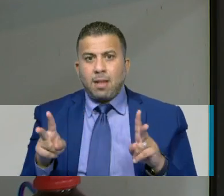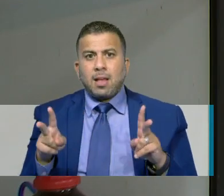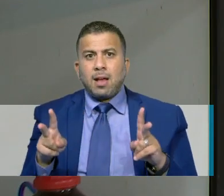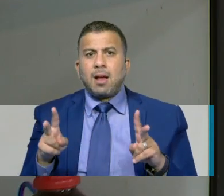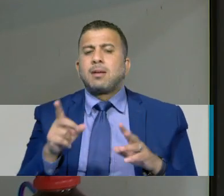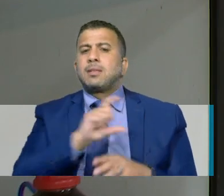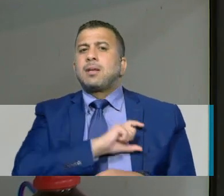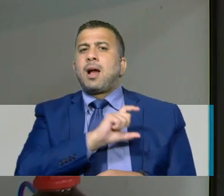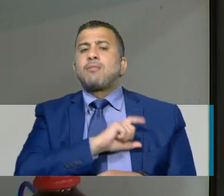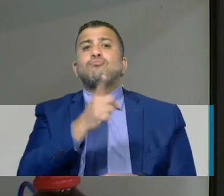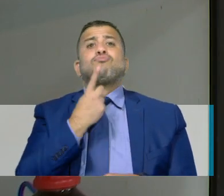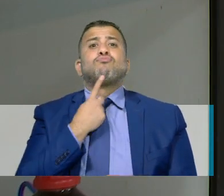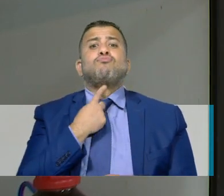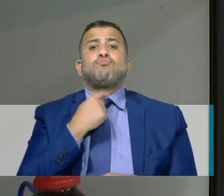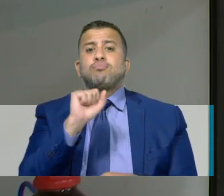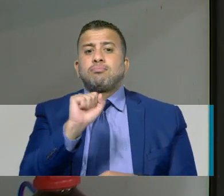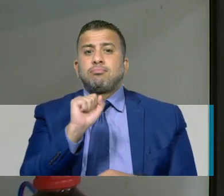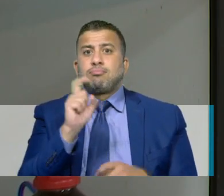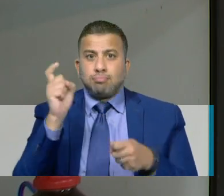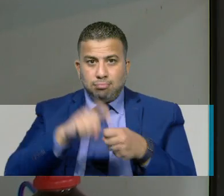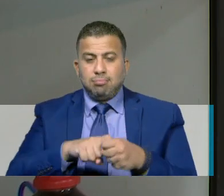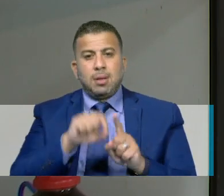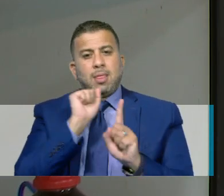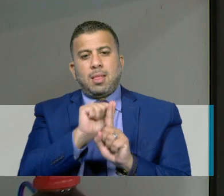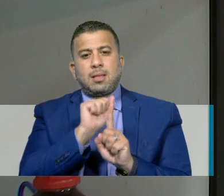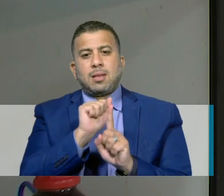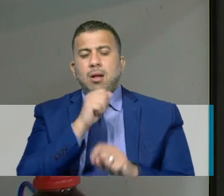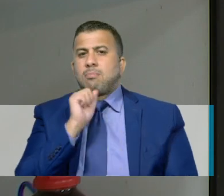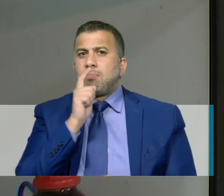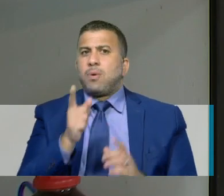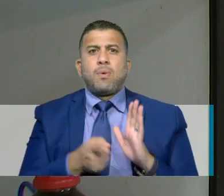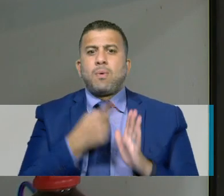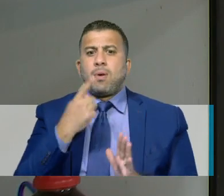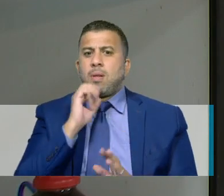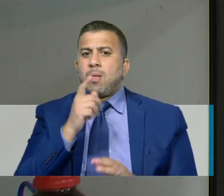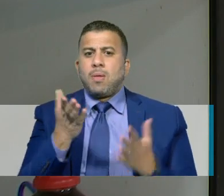متاحة أمام الطلبة الراغبين بالالتحاق بهذا التخصص النادر